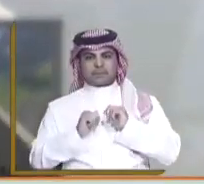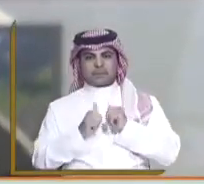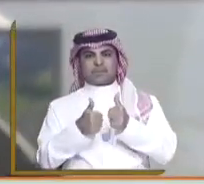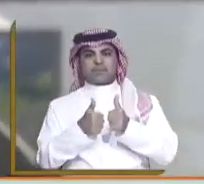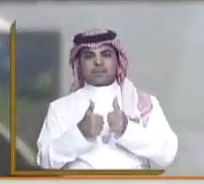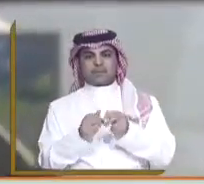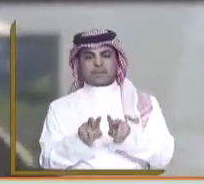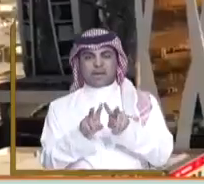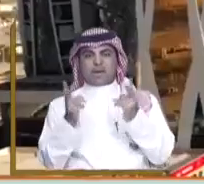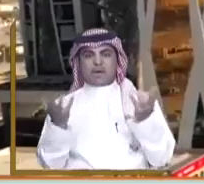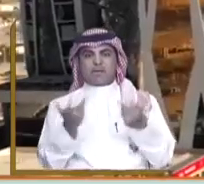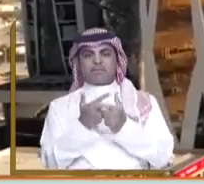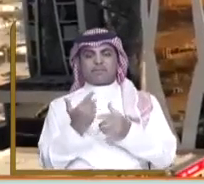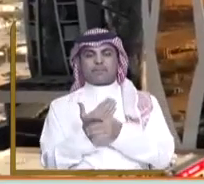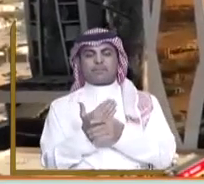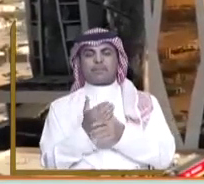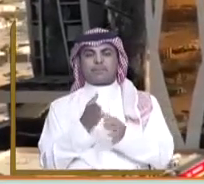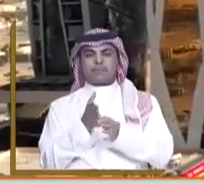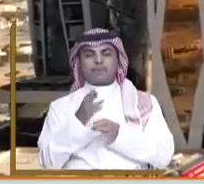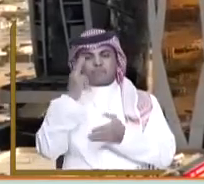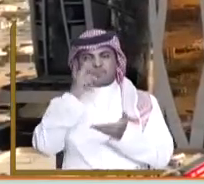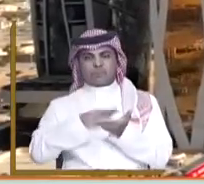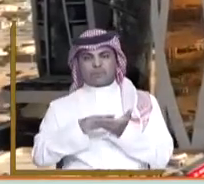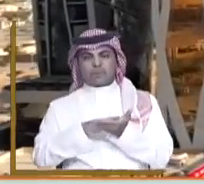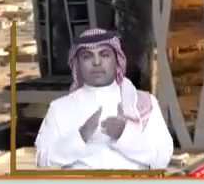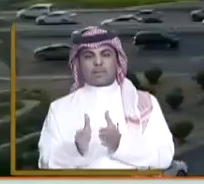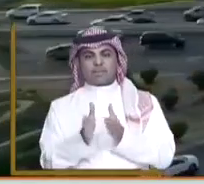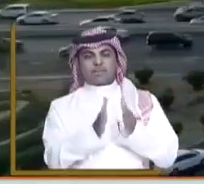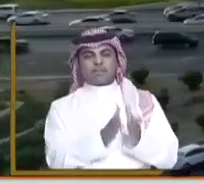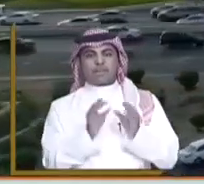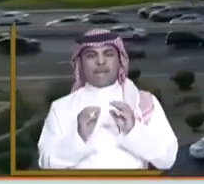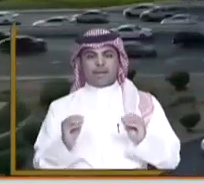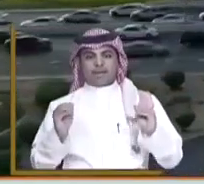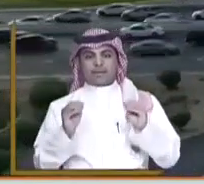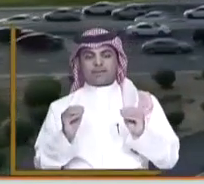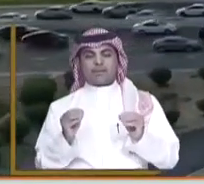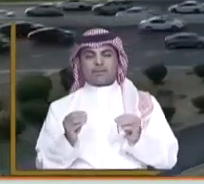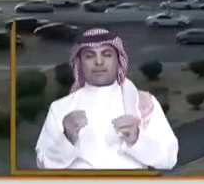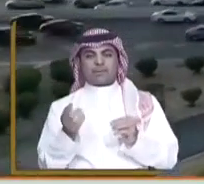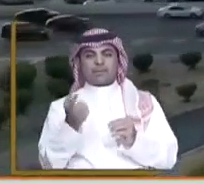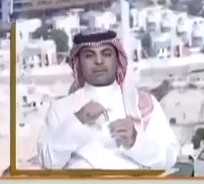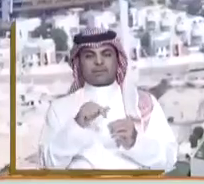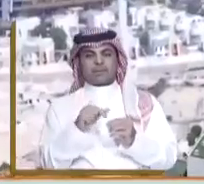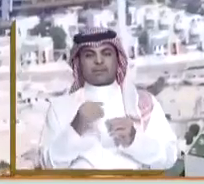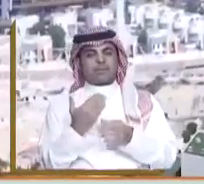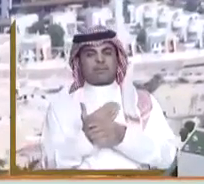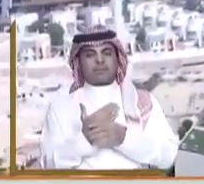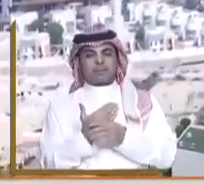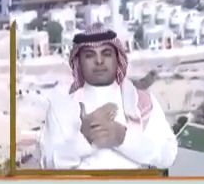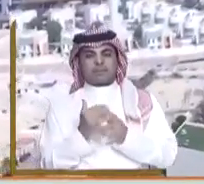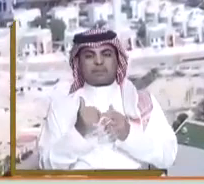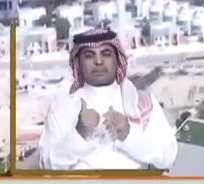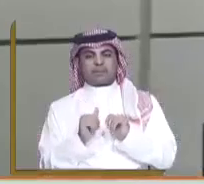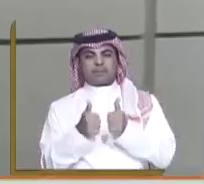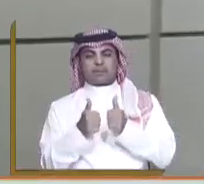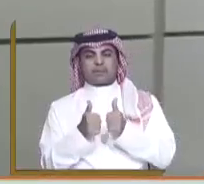التحول الرقمي لجميع القطاعات في المملكه واوضحت الهيئه ان الوثيقه تهدف الى تهيئه البيئه المناسبه